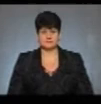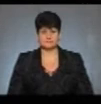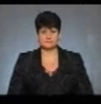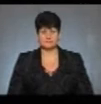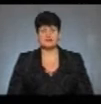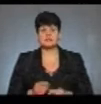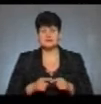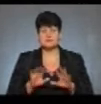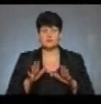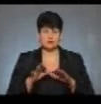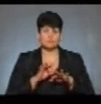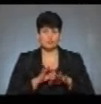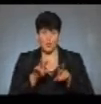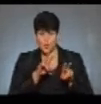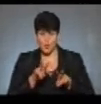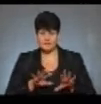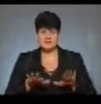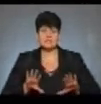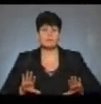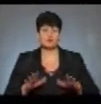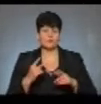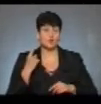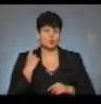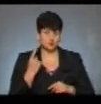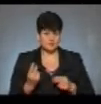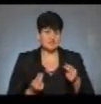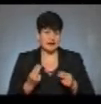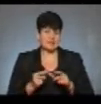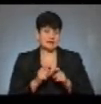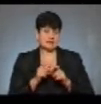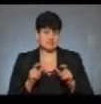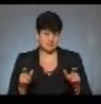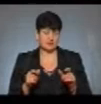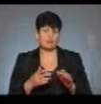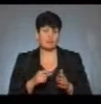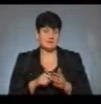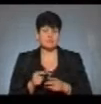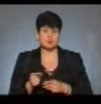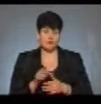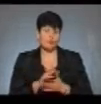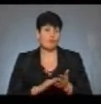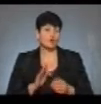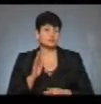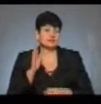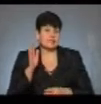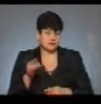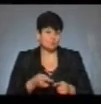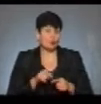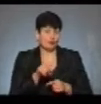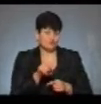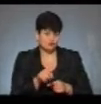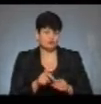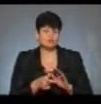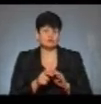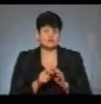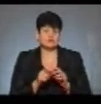На даний момент проводиться огляд місця події в одному із гральних закладів у місті Тернополі. В подальшому в даному закладі